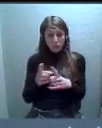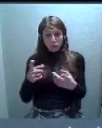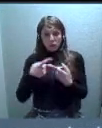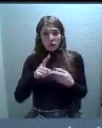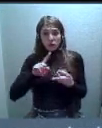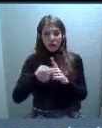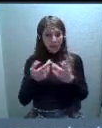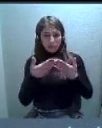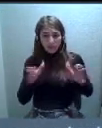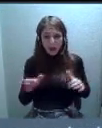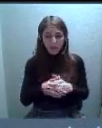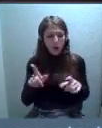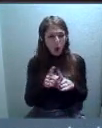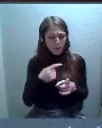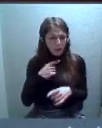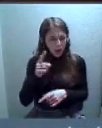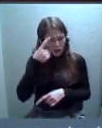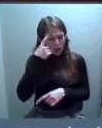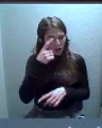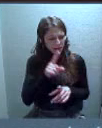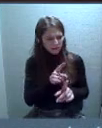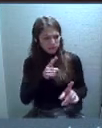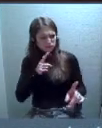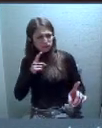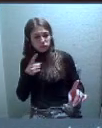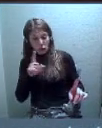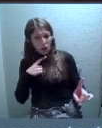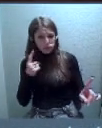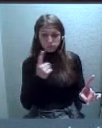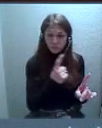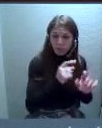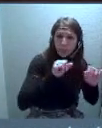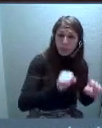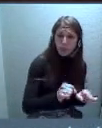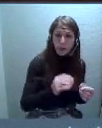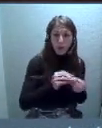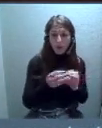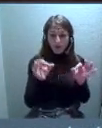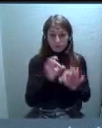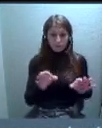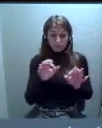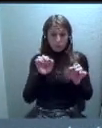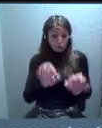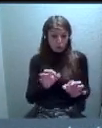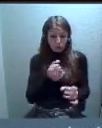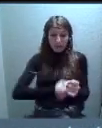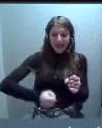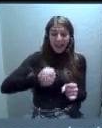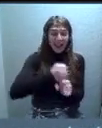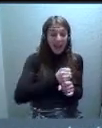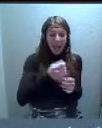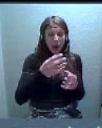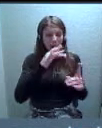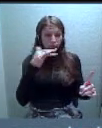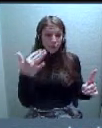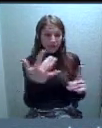de recul, et au contraire, vont les uns vers les autres. Et vraiment, c'est comme ça qu'on crée une société tolérante et coopérative.